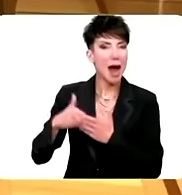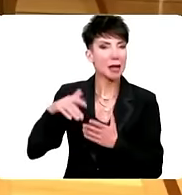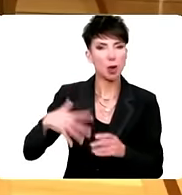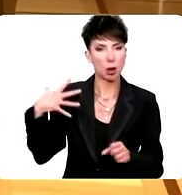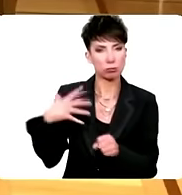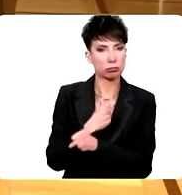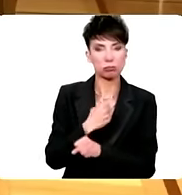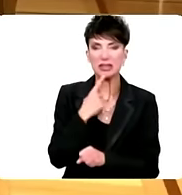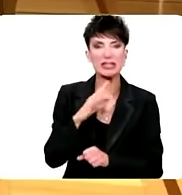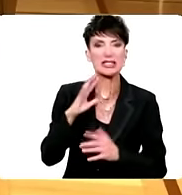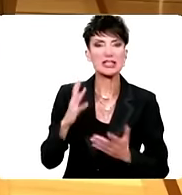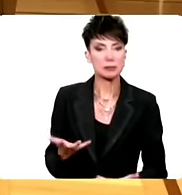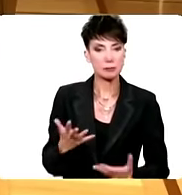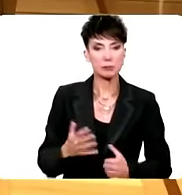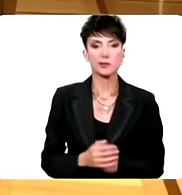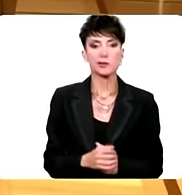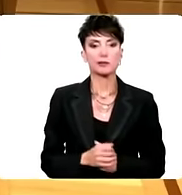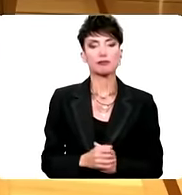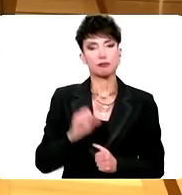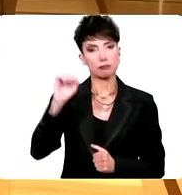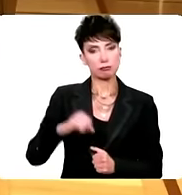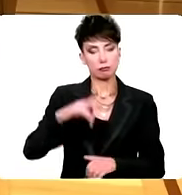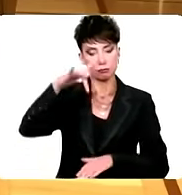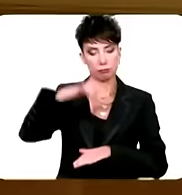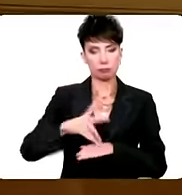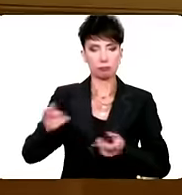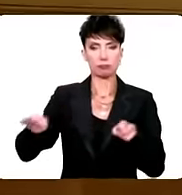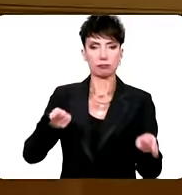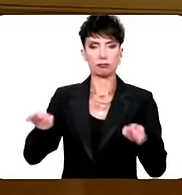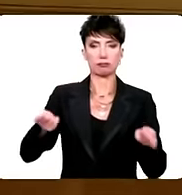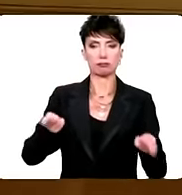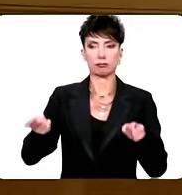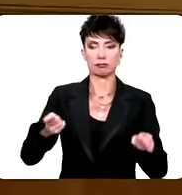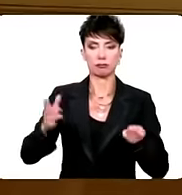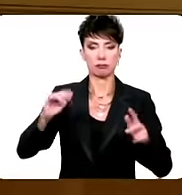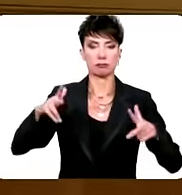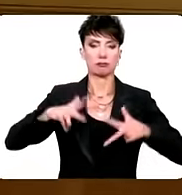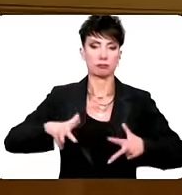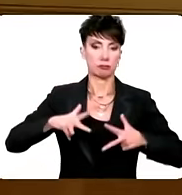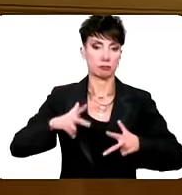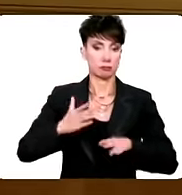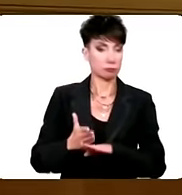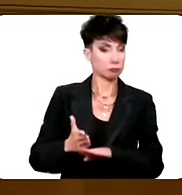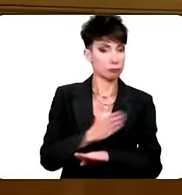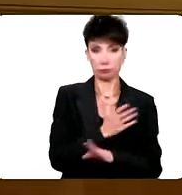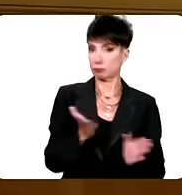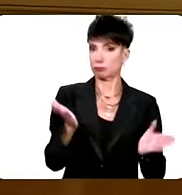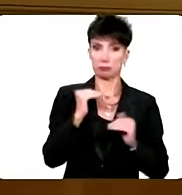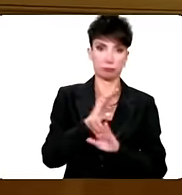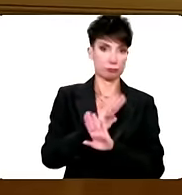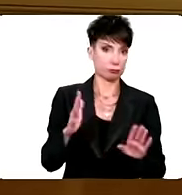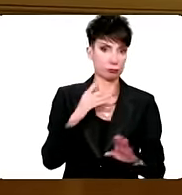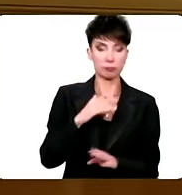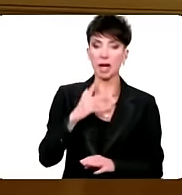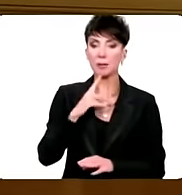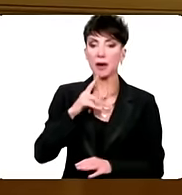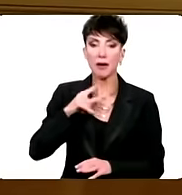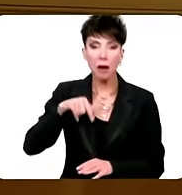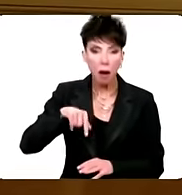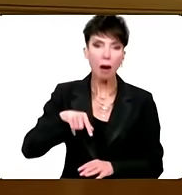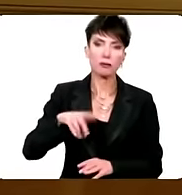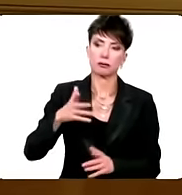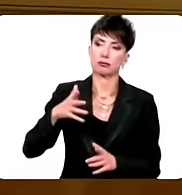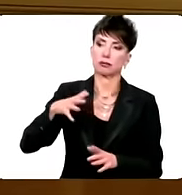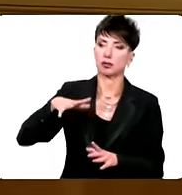ένας πολύ καλός κεντρικός συντονισμός της λειτουργίας του κυβερνητικού έργου. Αυτό είναι κάτι το οποίο δεν υπήρχε στον τρόπο τον οποίο γινόταν το κυβερνητικό έργο.